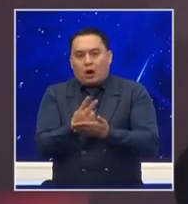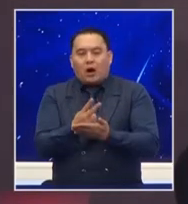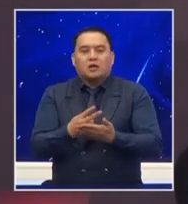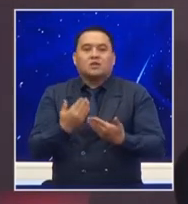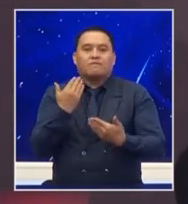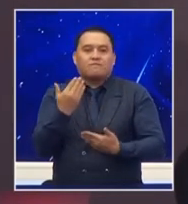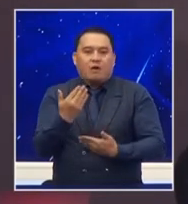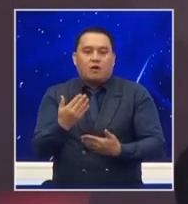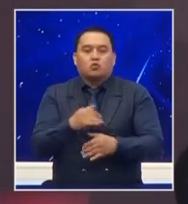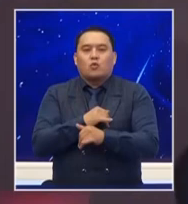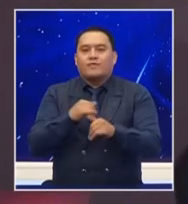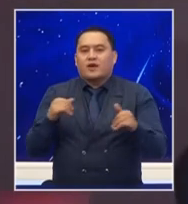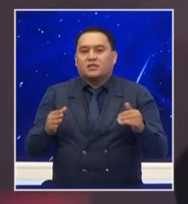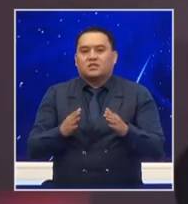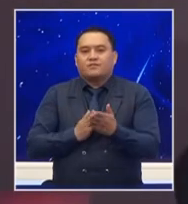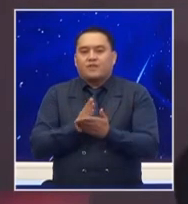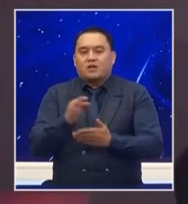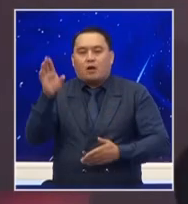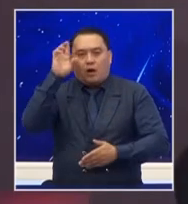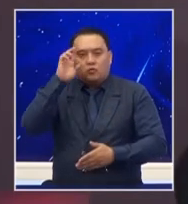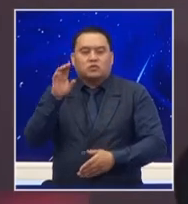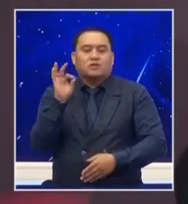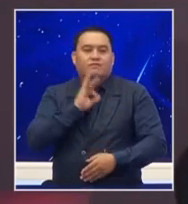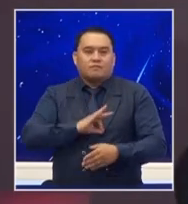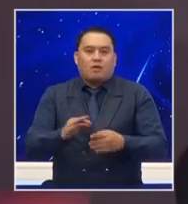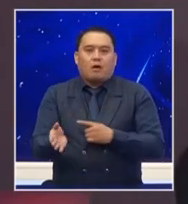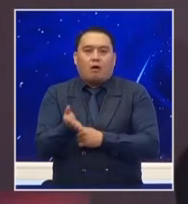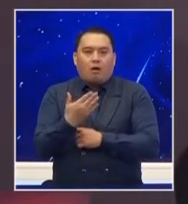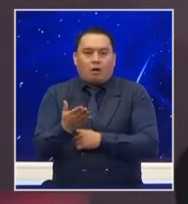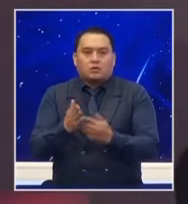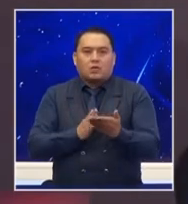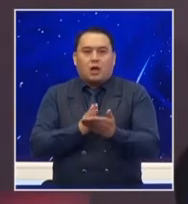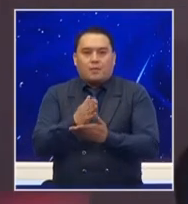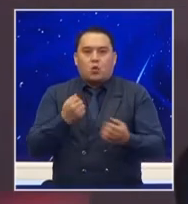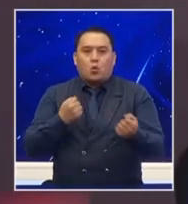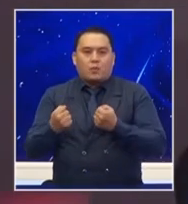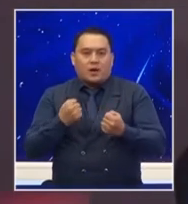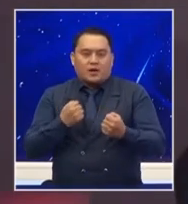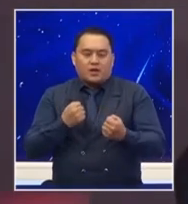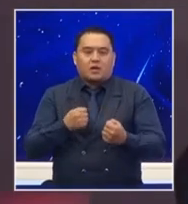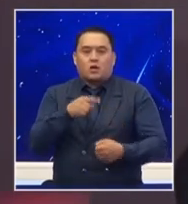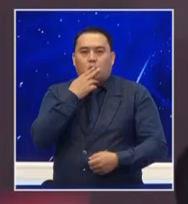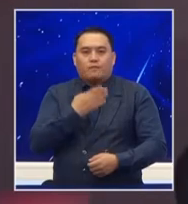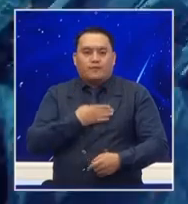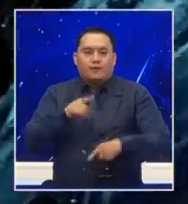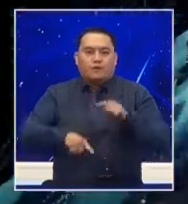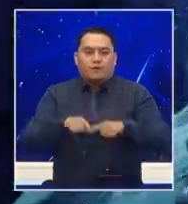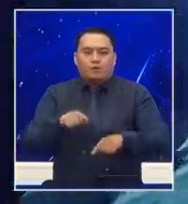изменения значительно расширяют сферу применения государственного флага страны и направлены на укрепление духа патриотизма в